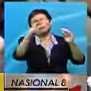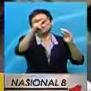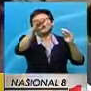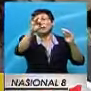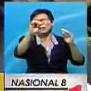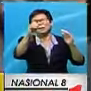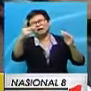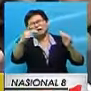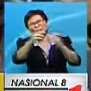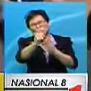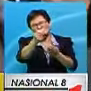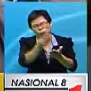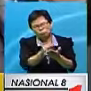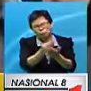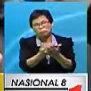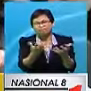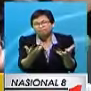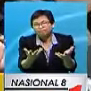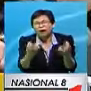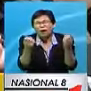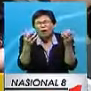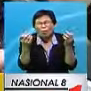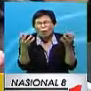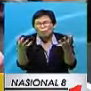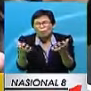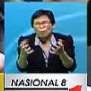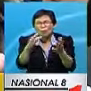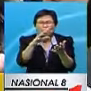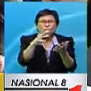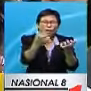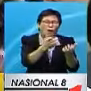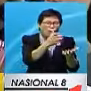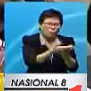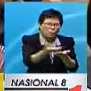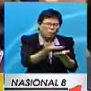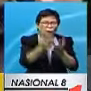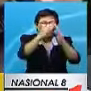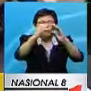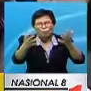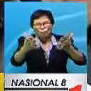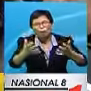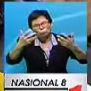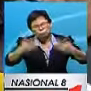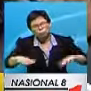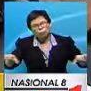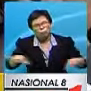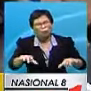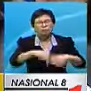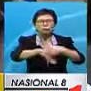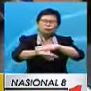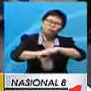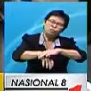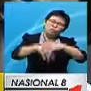280,000, and that is a lot of people want to buy house. They have done the balloting.